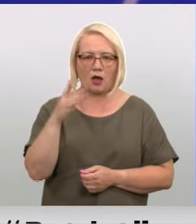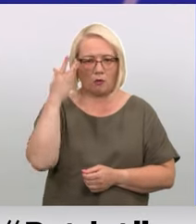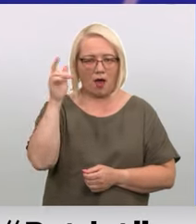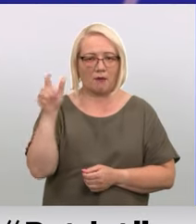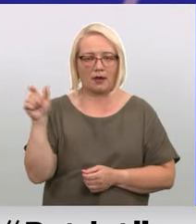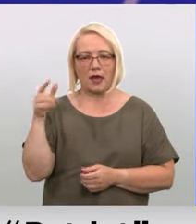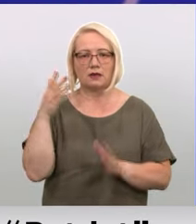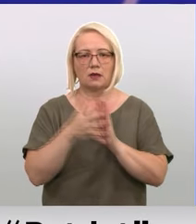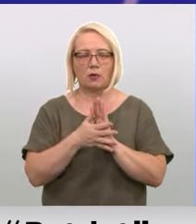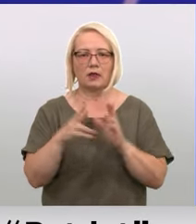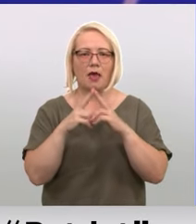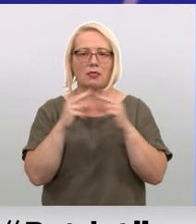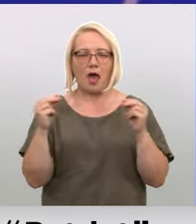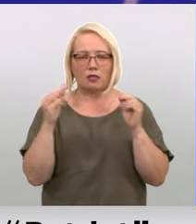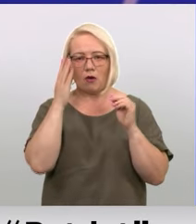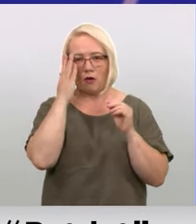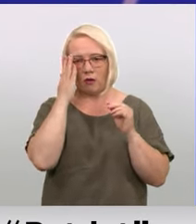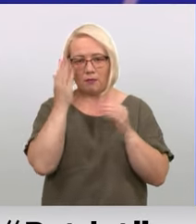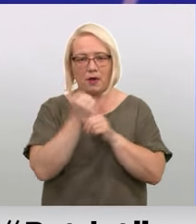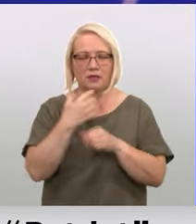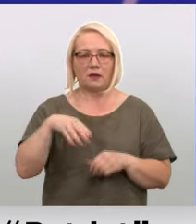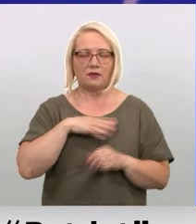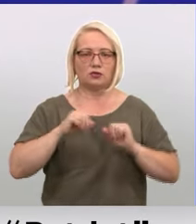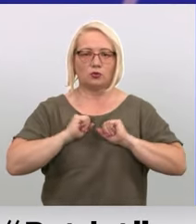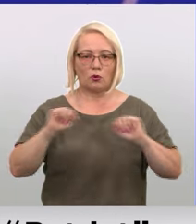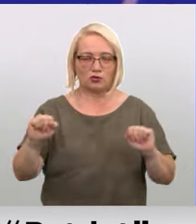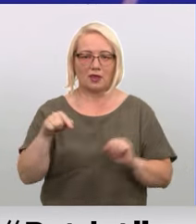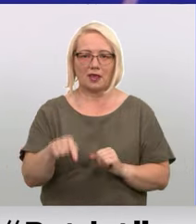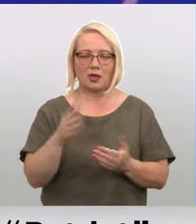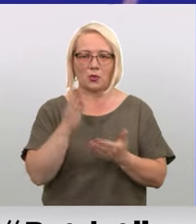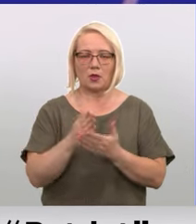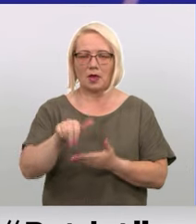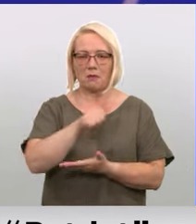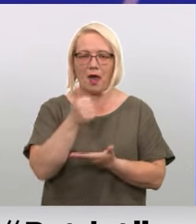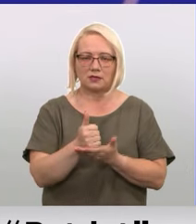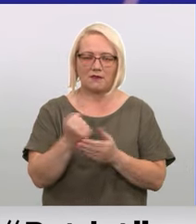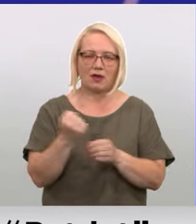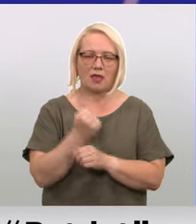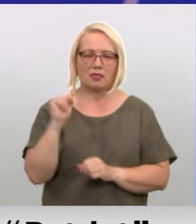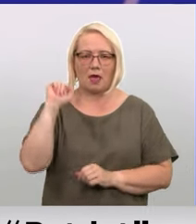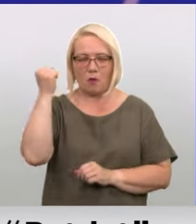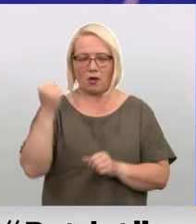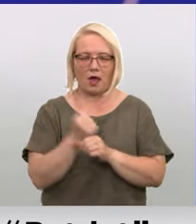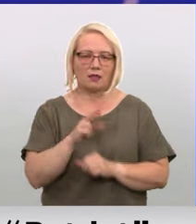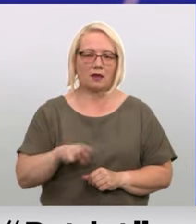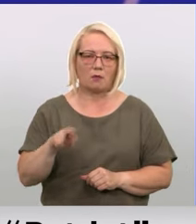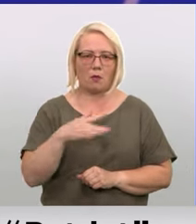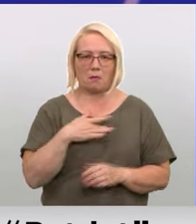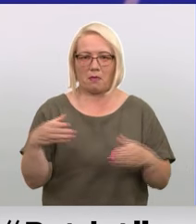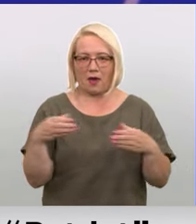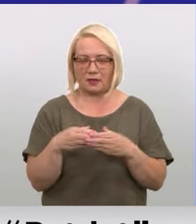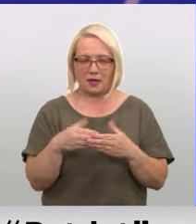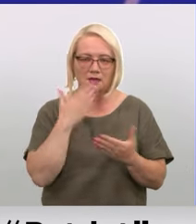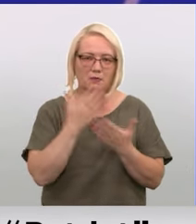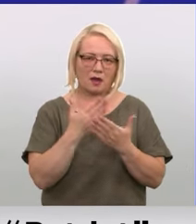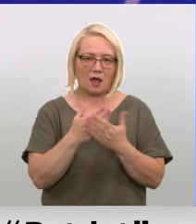ka NATO padara mūs visus drošākus. Tas, ka šodien šeit ir pārstāvētas gan demokrātu, gan republikāņu partijas, liecina